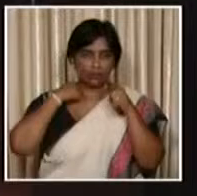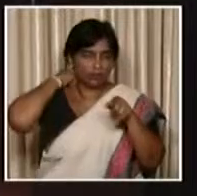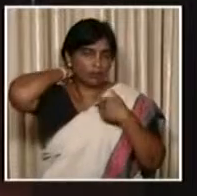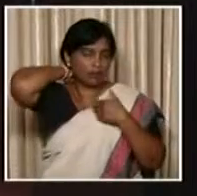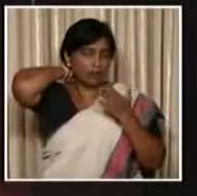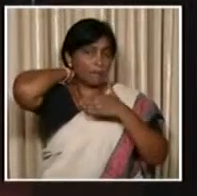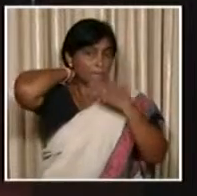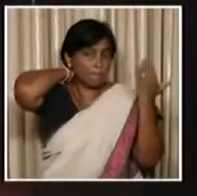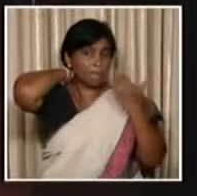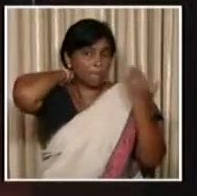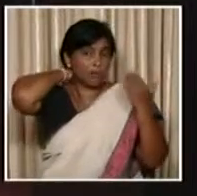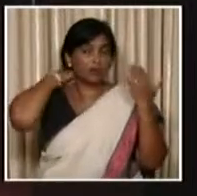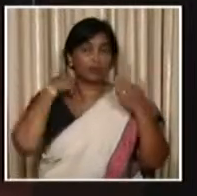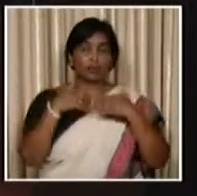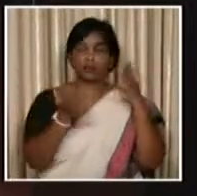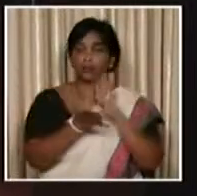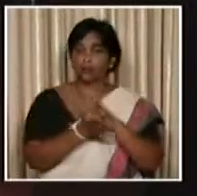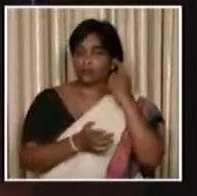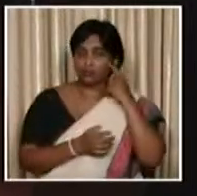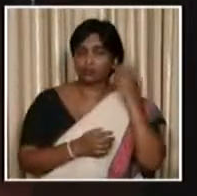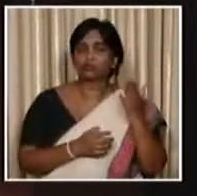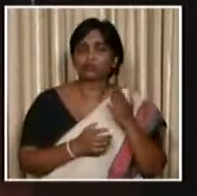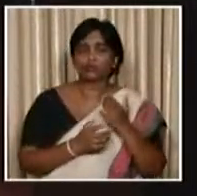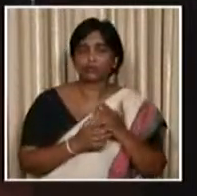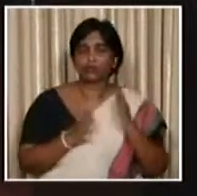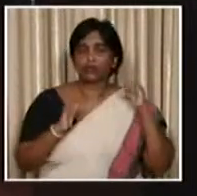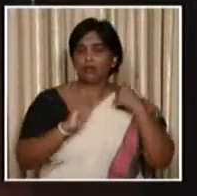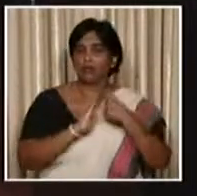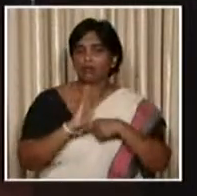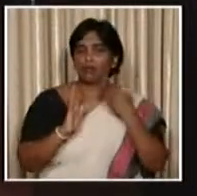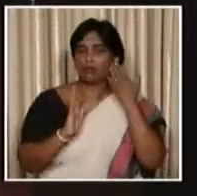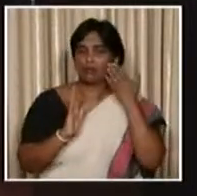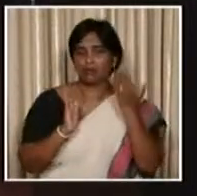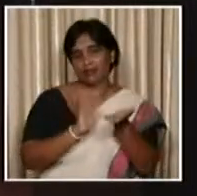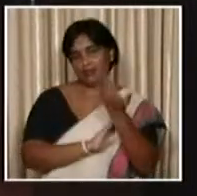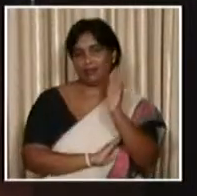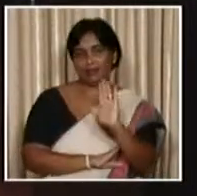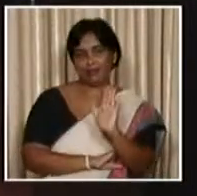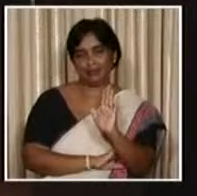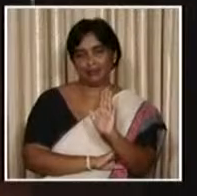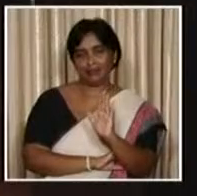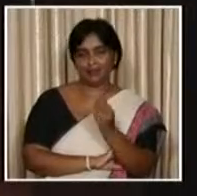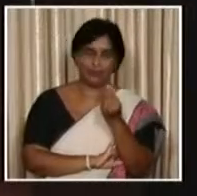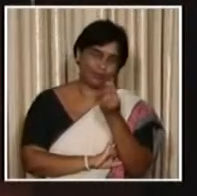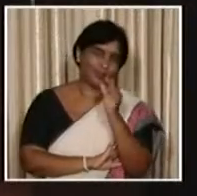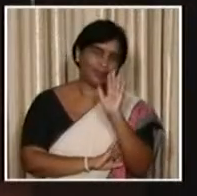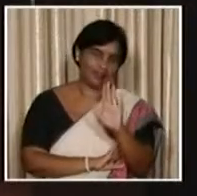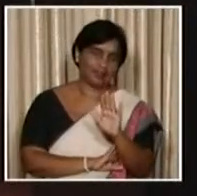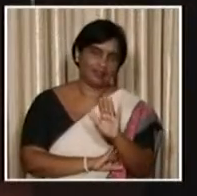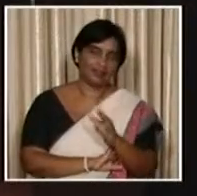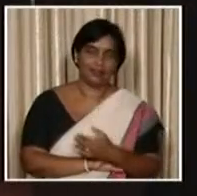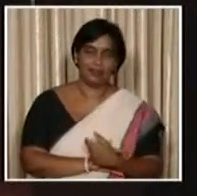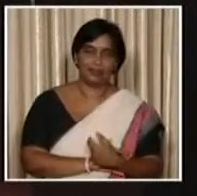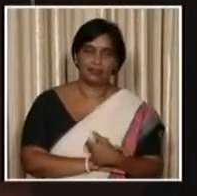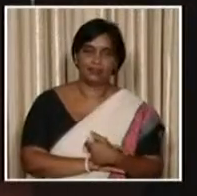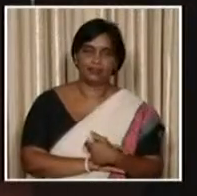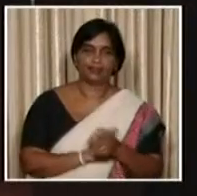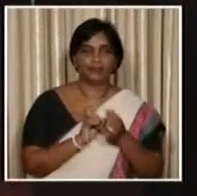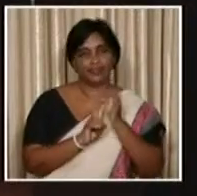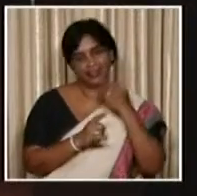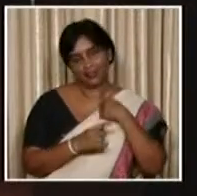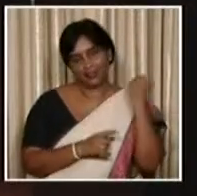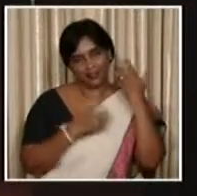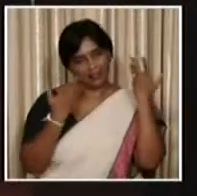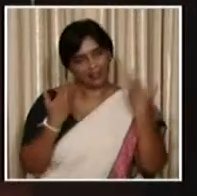that. Vijaya News Group එකක් දන්නවා මේ ලෙටර්ස් ගැන. ඕන ලංකම්. අනේ යන්න එපා. අනේ පොඩ්ඩ ඉන්න ඔහොම ඉන්න. අනේ ජනතුම